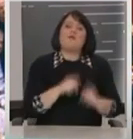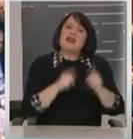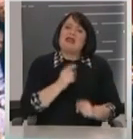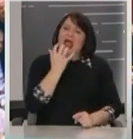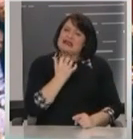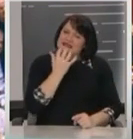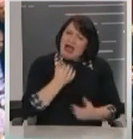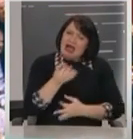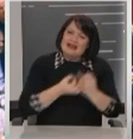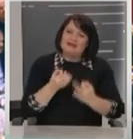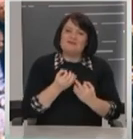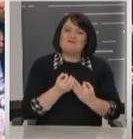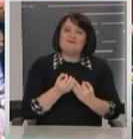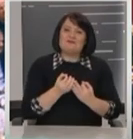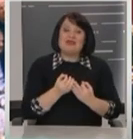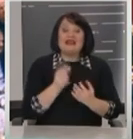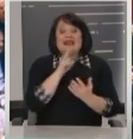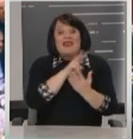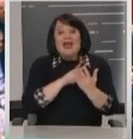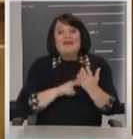Αϊνστάιν. Καλό θα είναι να διαβάζουν,